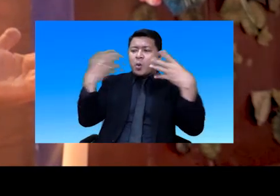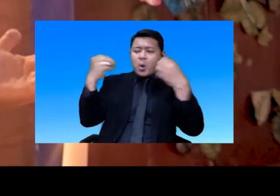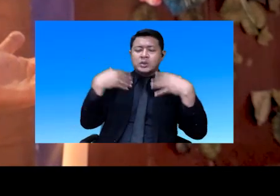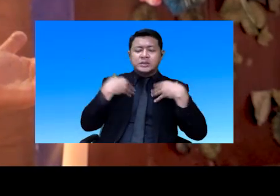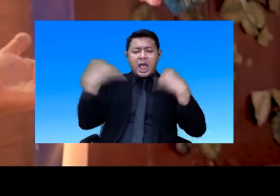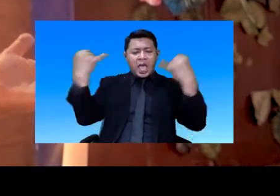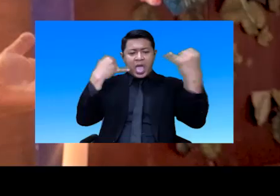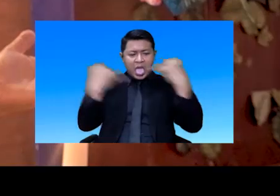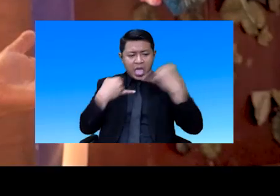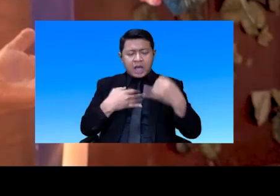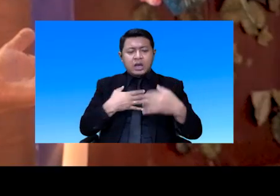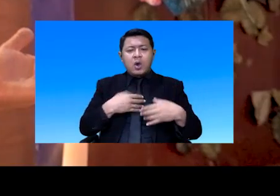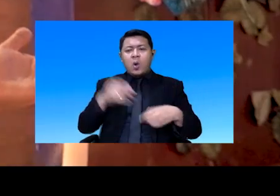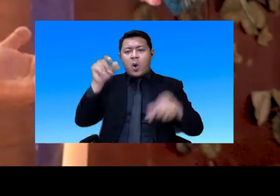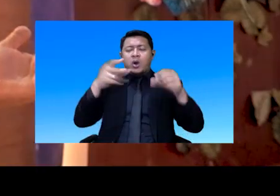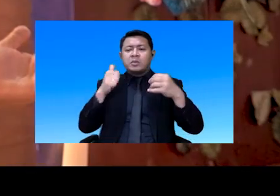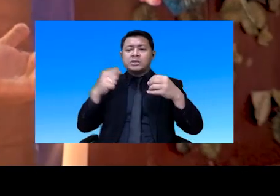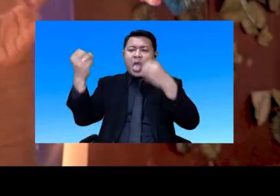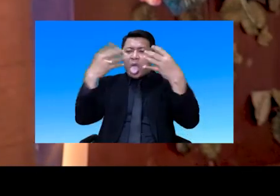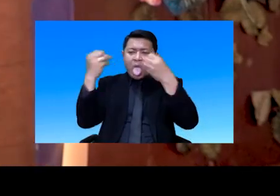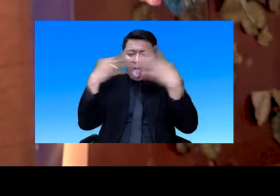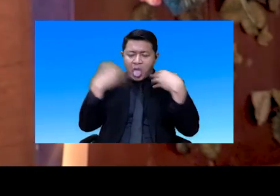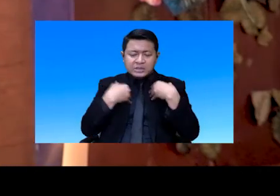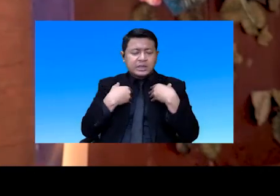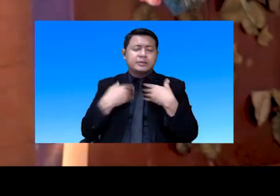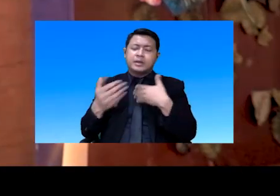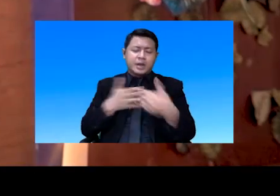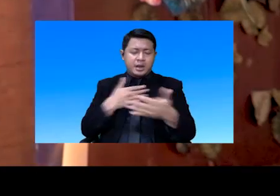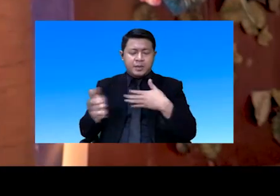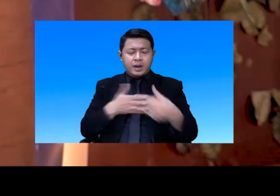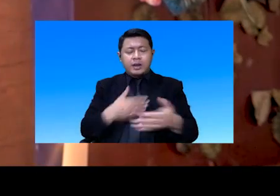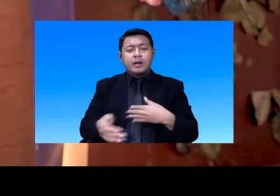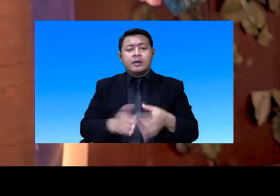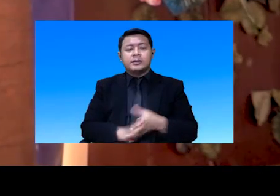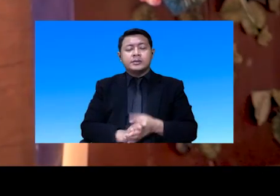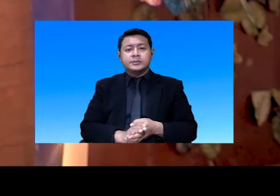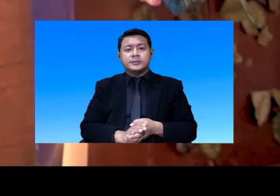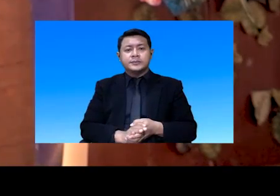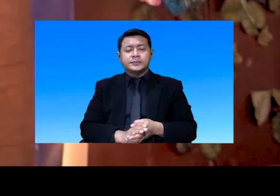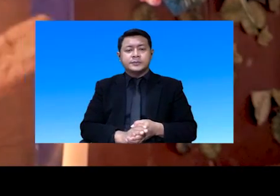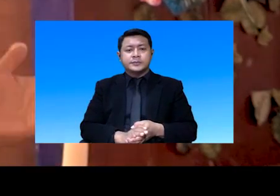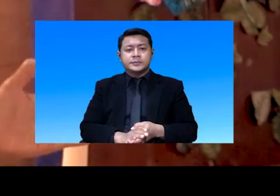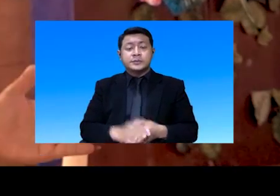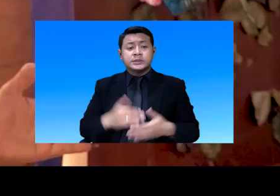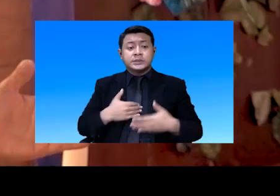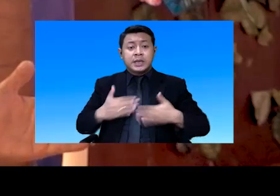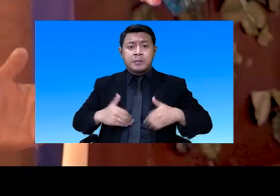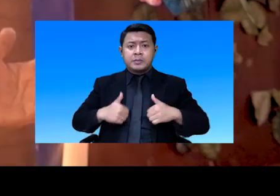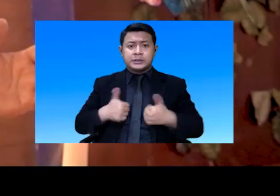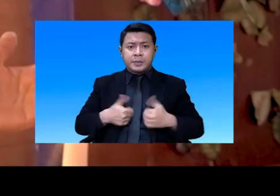bisa ngomongin saya apa saja. Pada saat itu, saya mempersiapkan